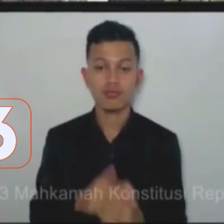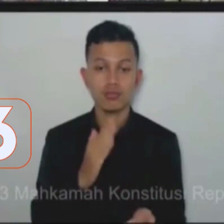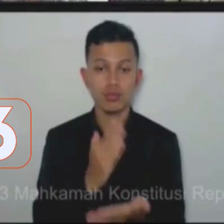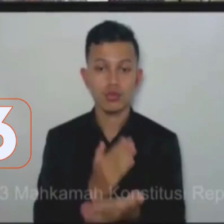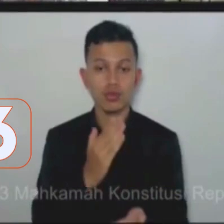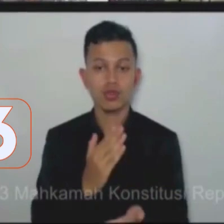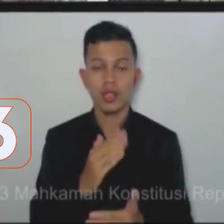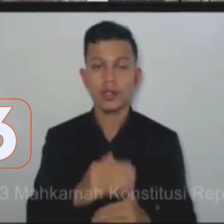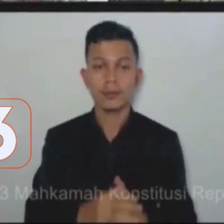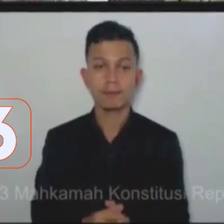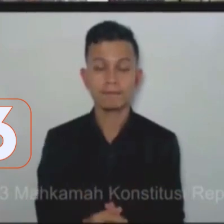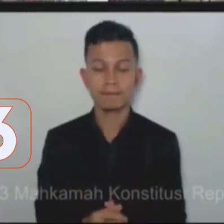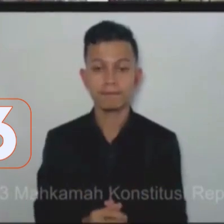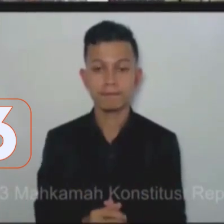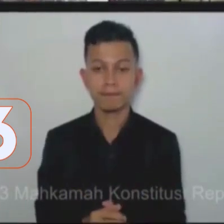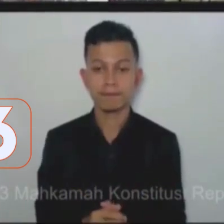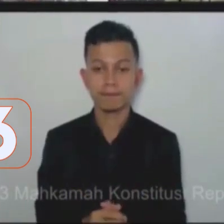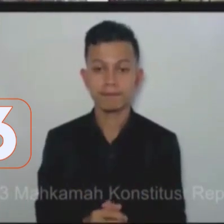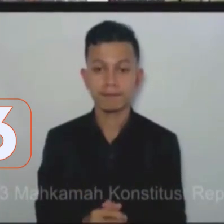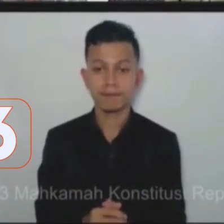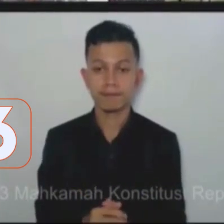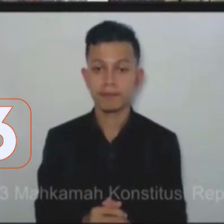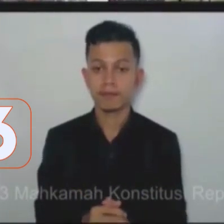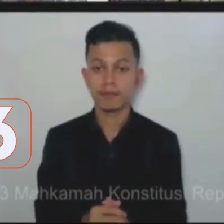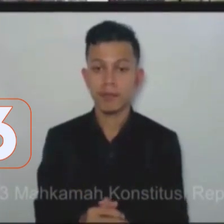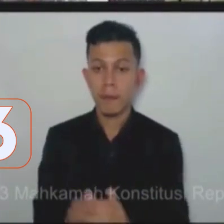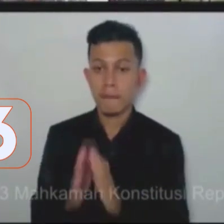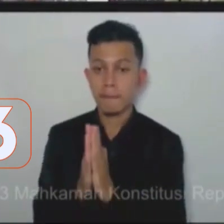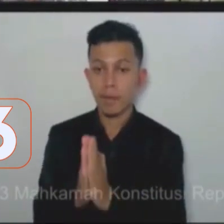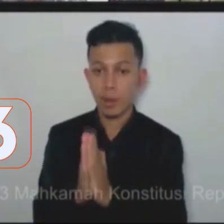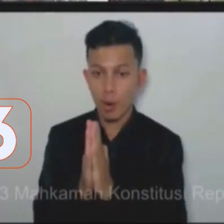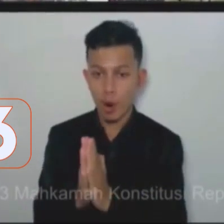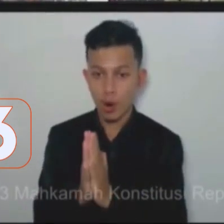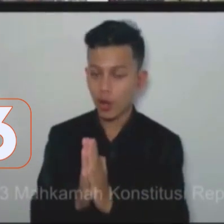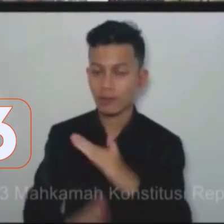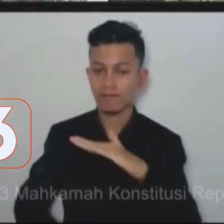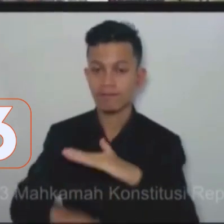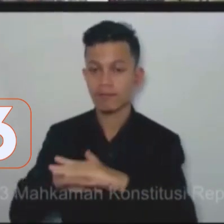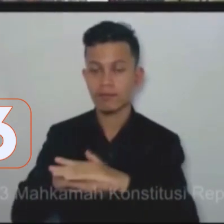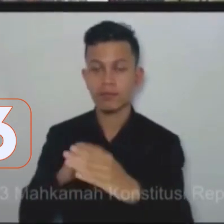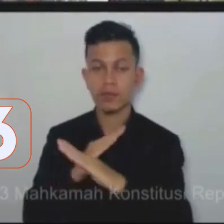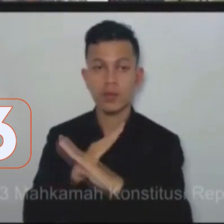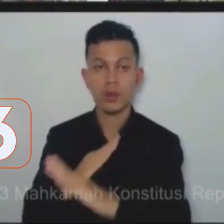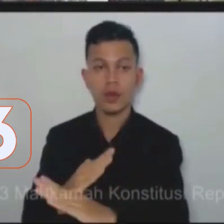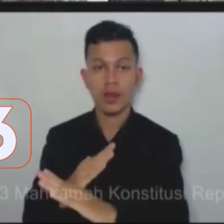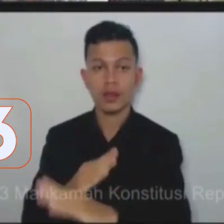mengadili menolak permohonan para pemohon untuk seluruhnya.